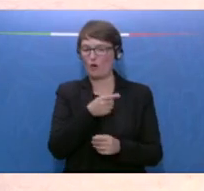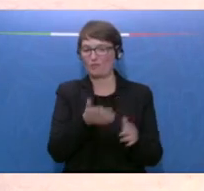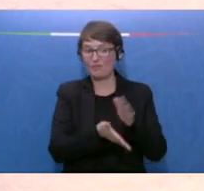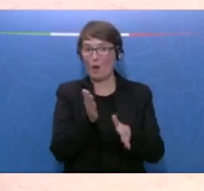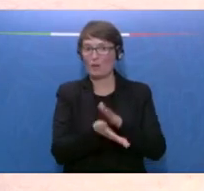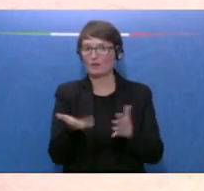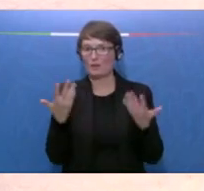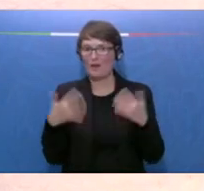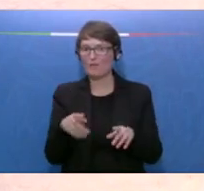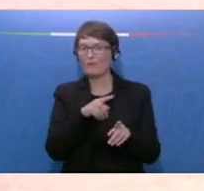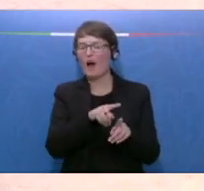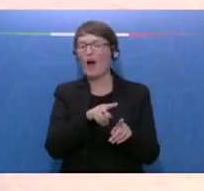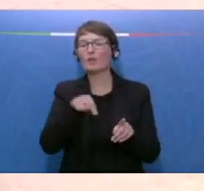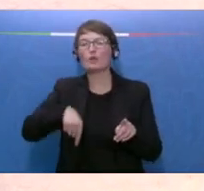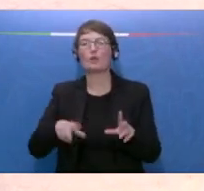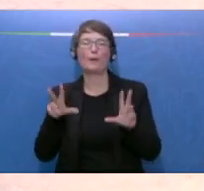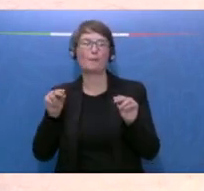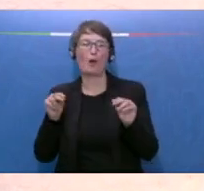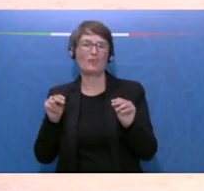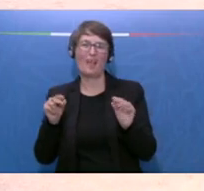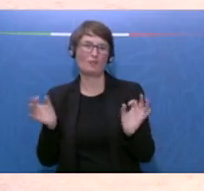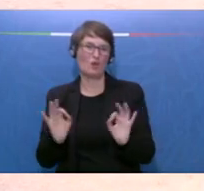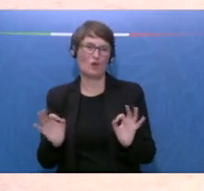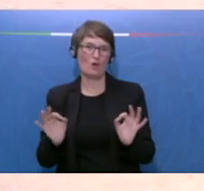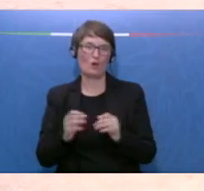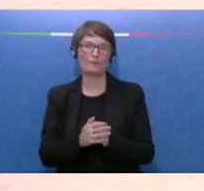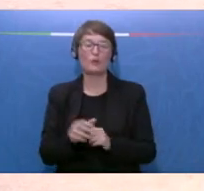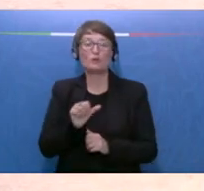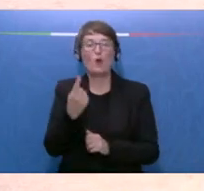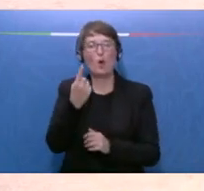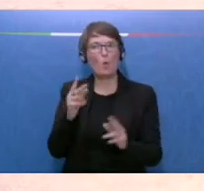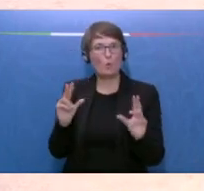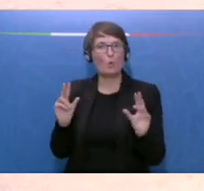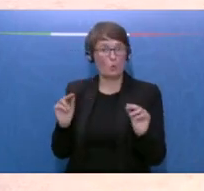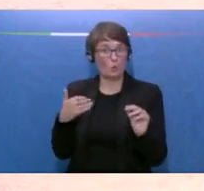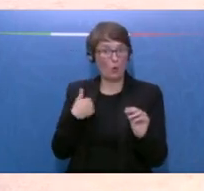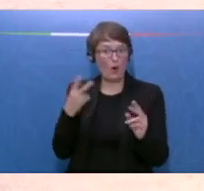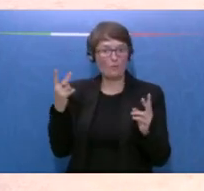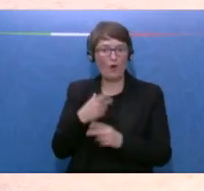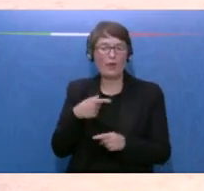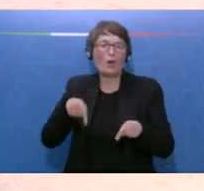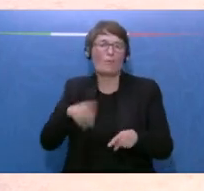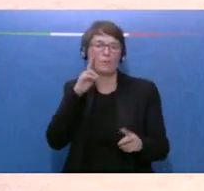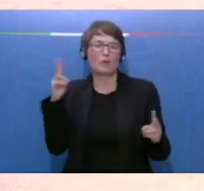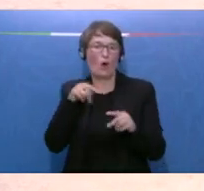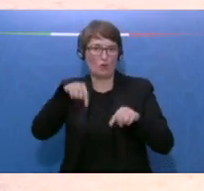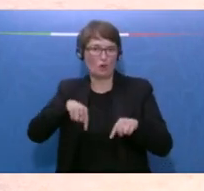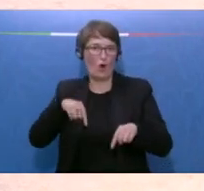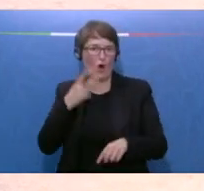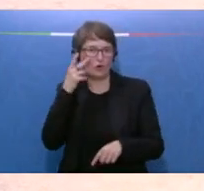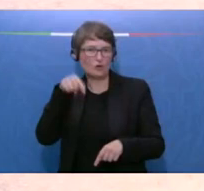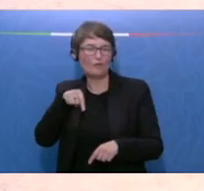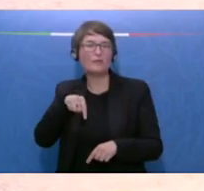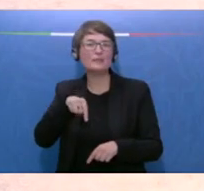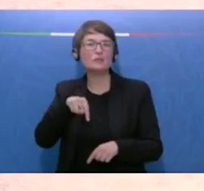emergenza di nuovo c'è però almeno quello è quello che osservo io durante questo miti durante questo incontro del g20